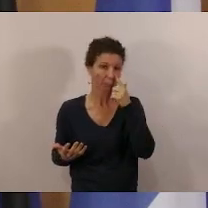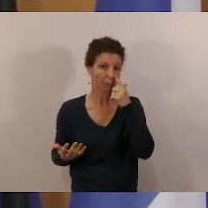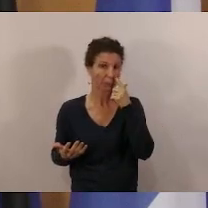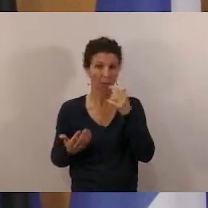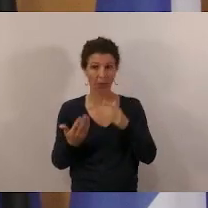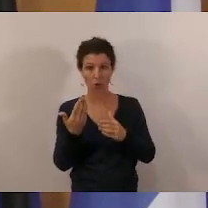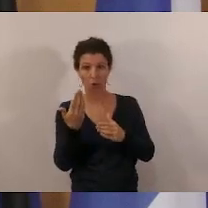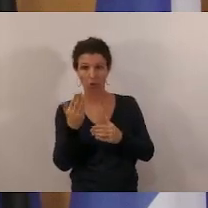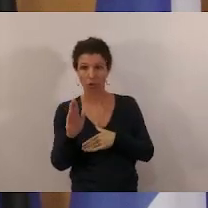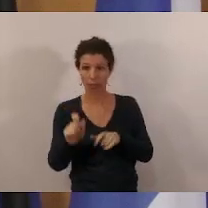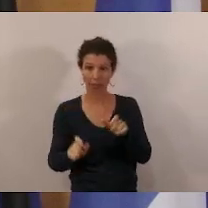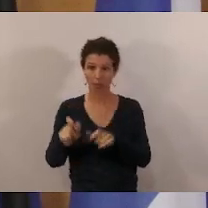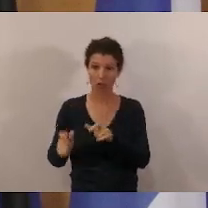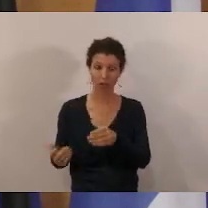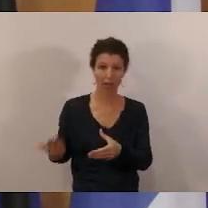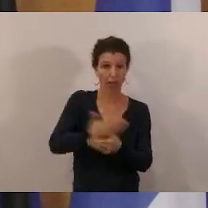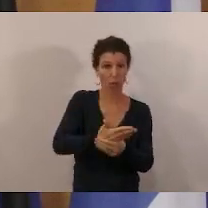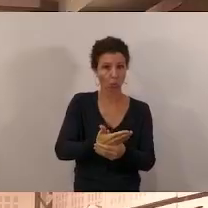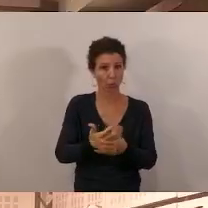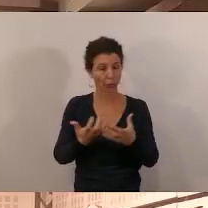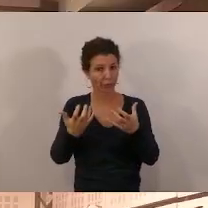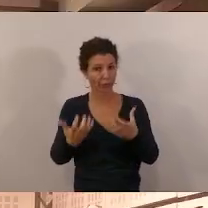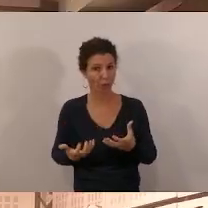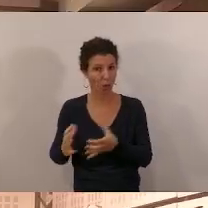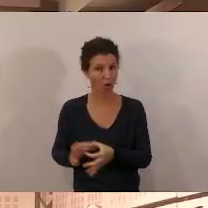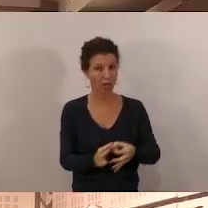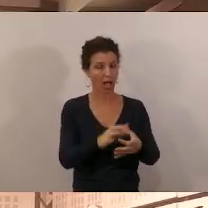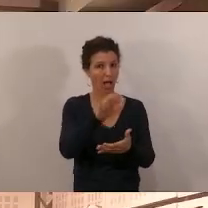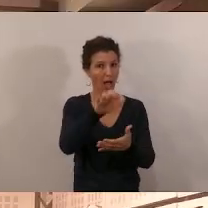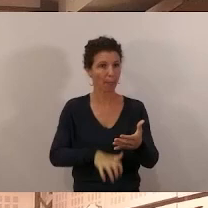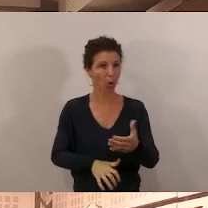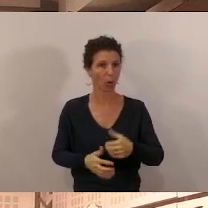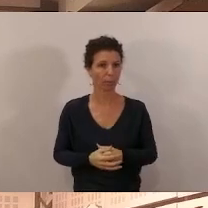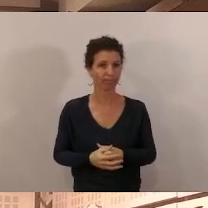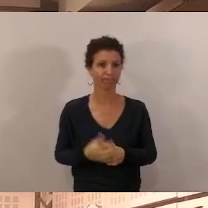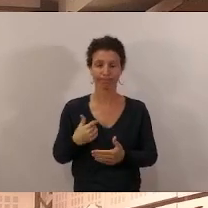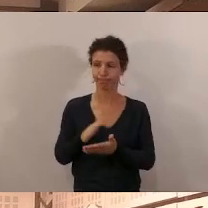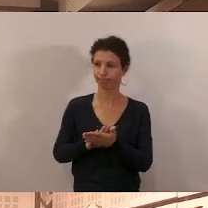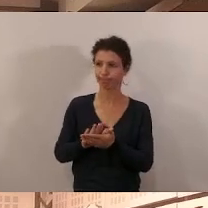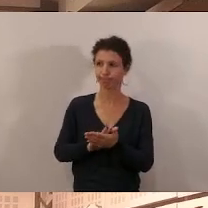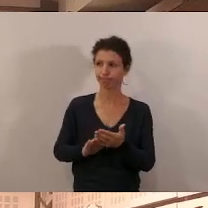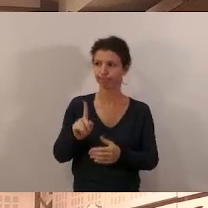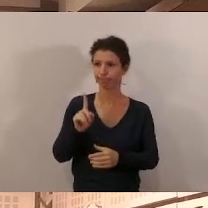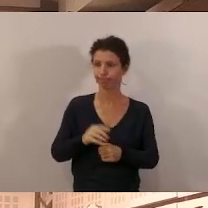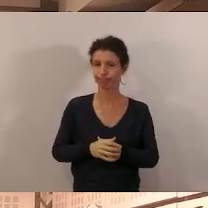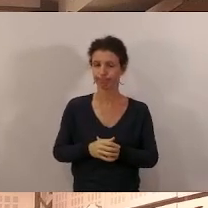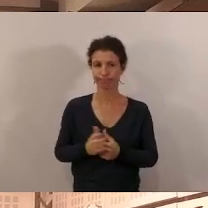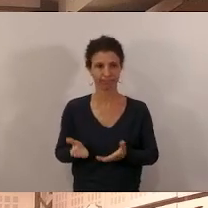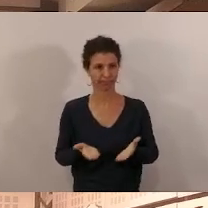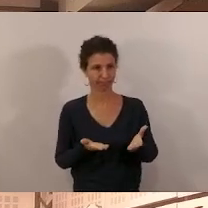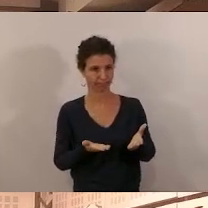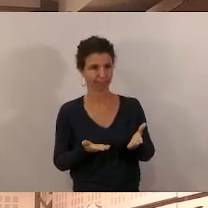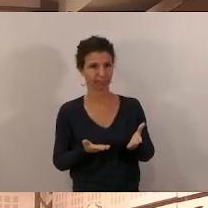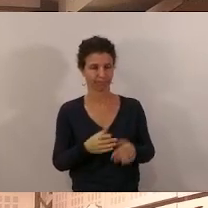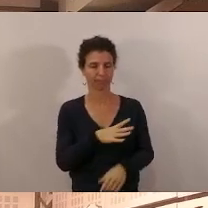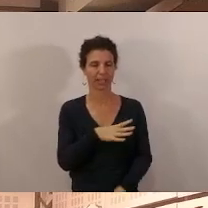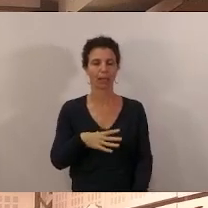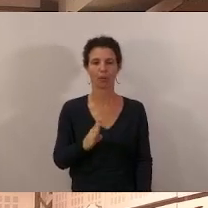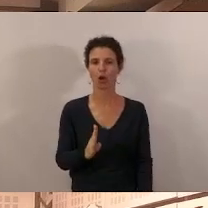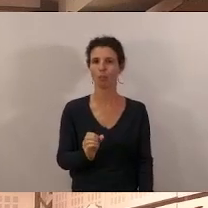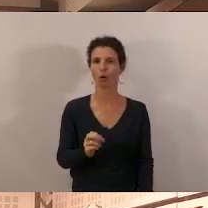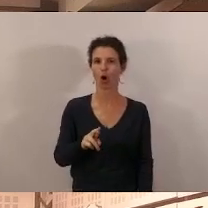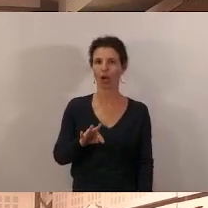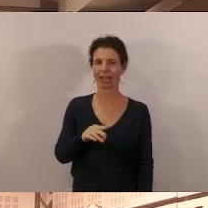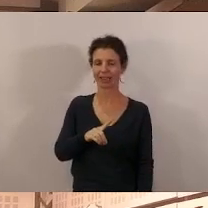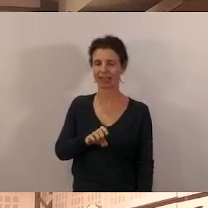d'autres interventions sur ces rapports ? Moi, je veux juste... Pardon. Oui. Alors, je veux juste Isabelle rajouter Bordé.